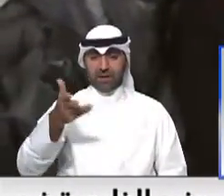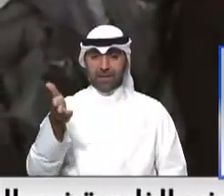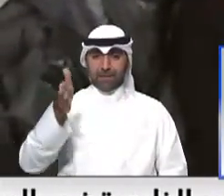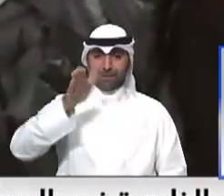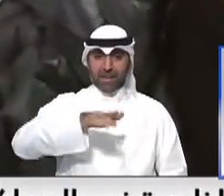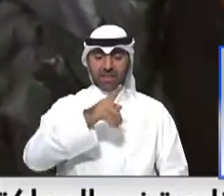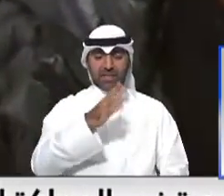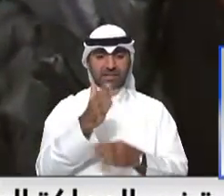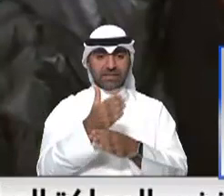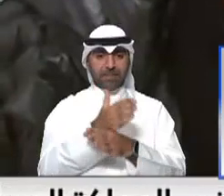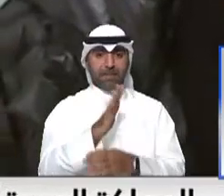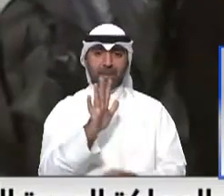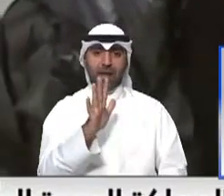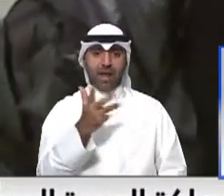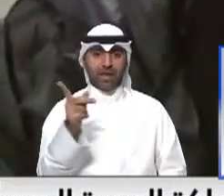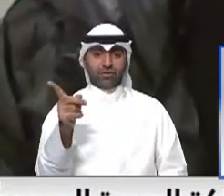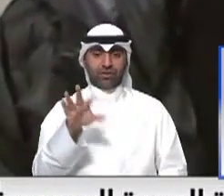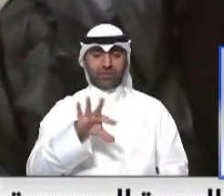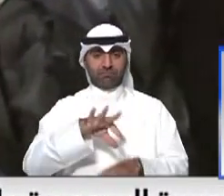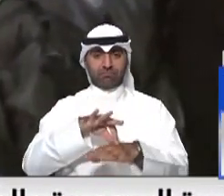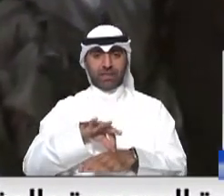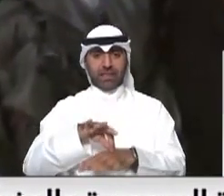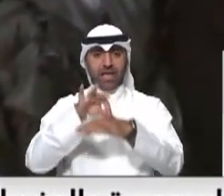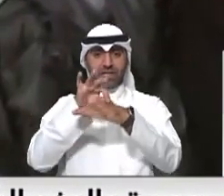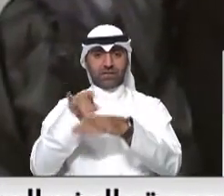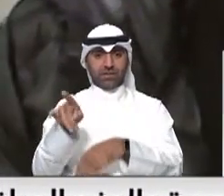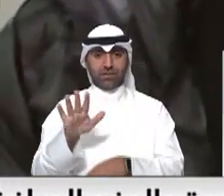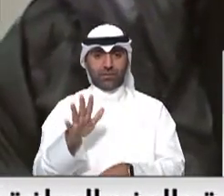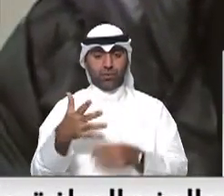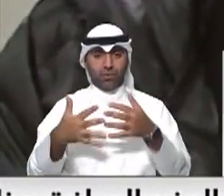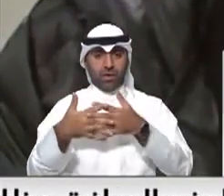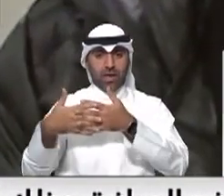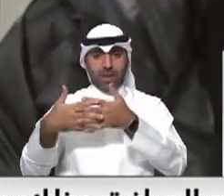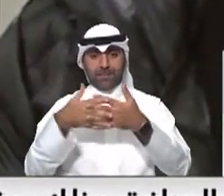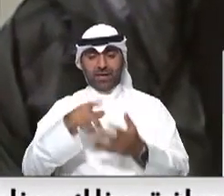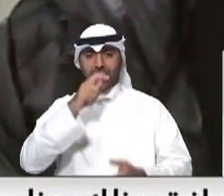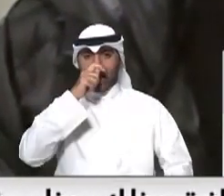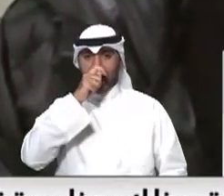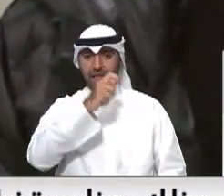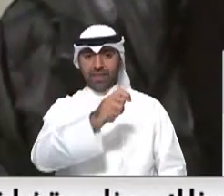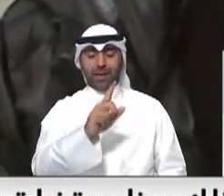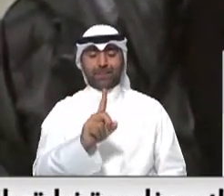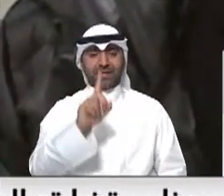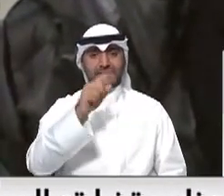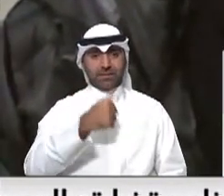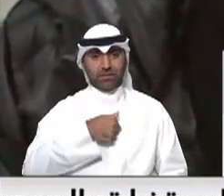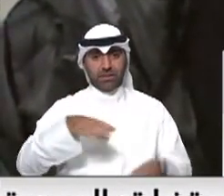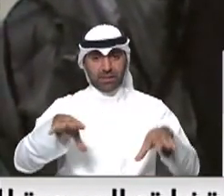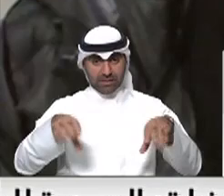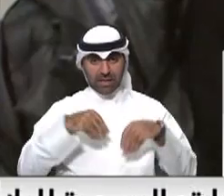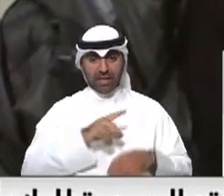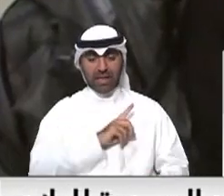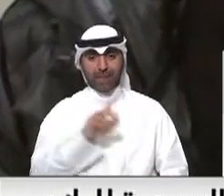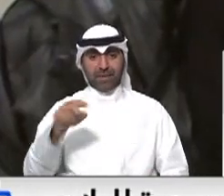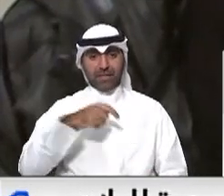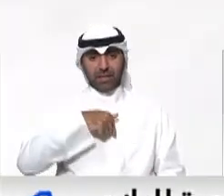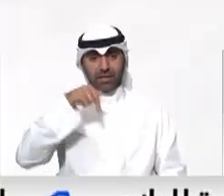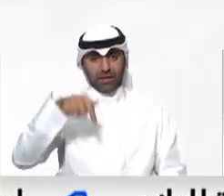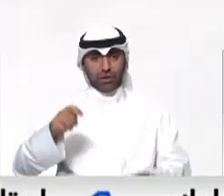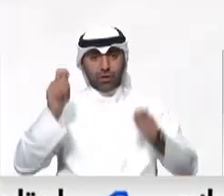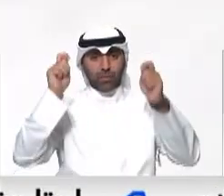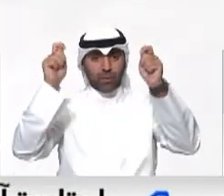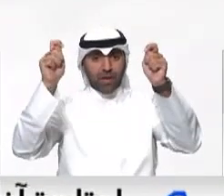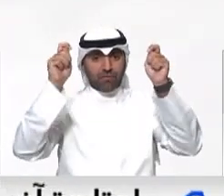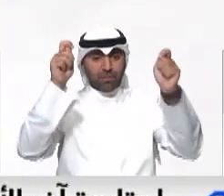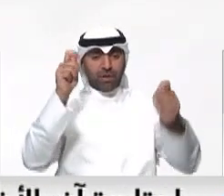الولد العزيز ووالدته. جرائم الحرب والاعتداءات على المعتقدات الدينية يجب أن تتوقف.